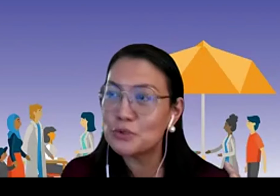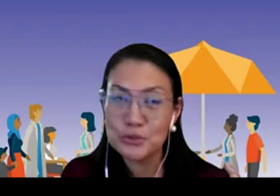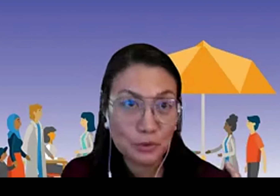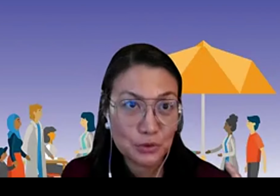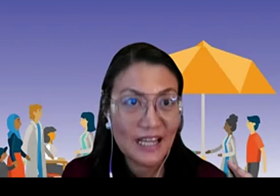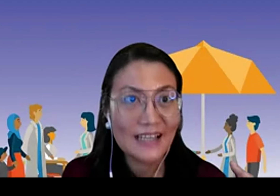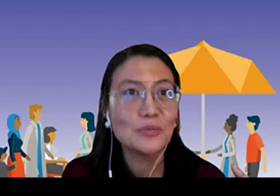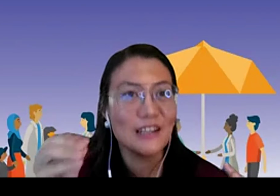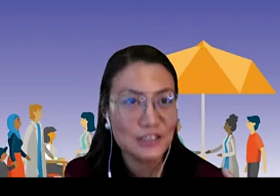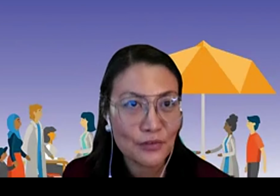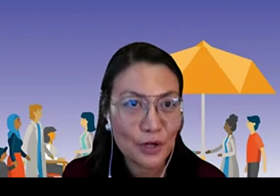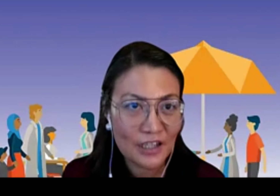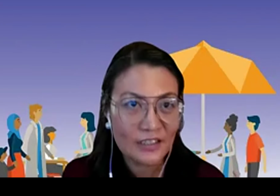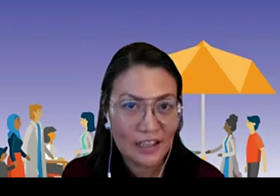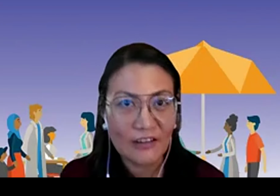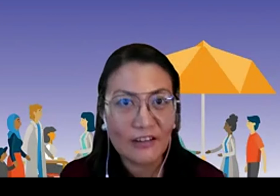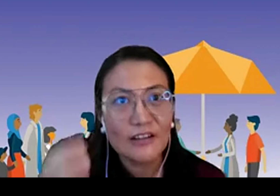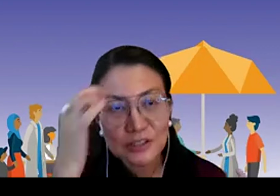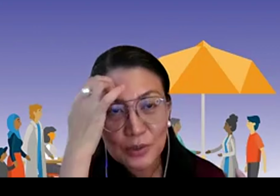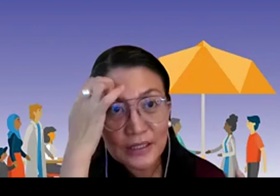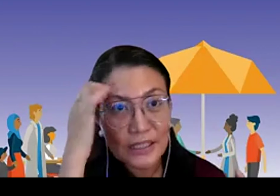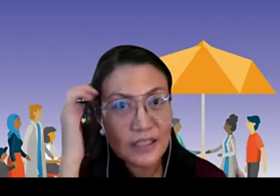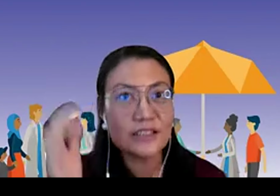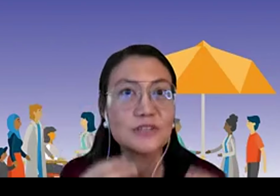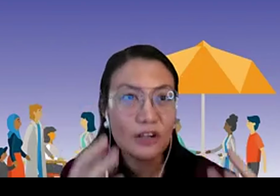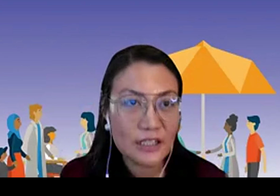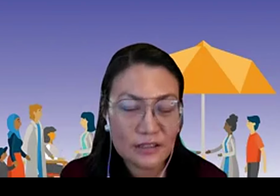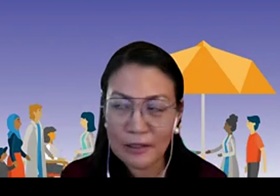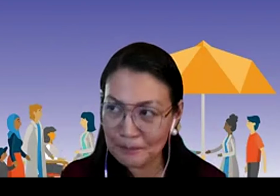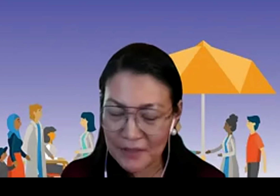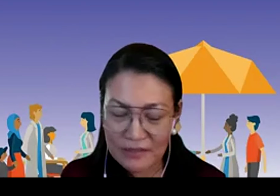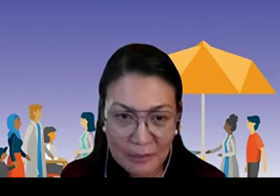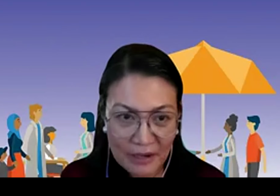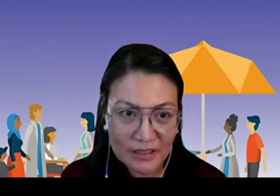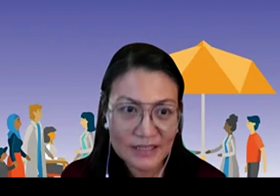qui nous permet de voir quelles sont les barrières.